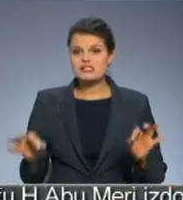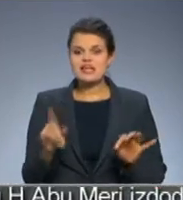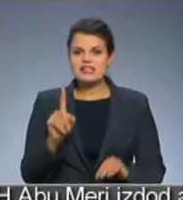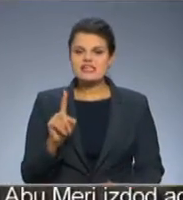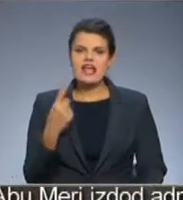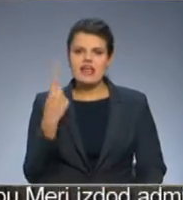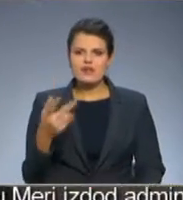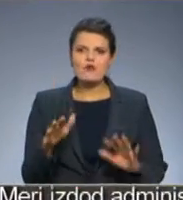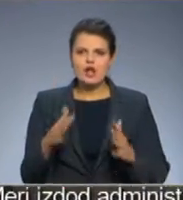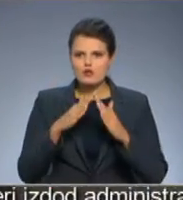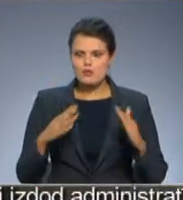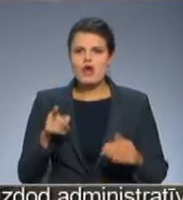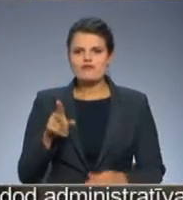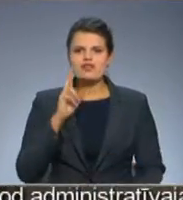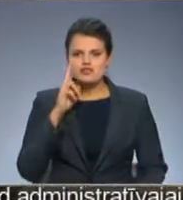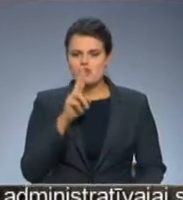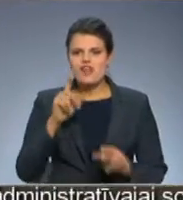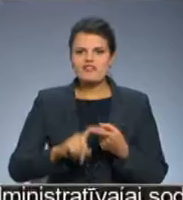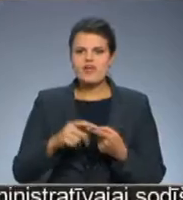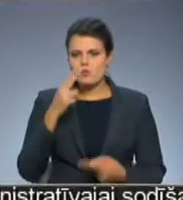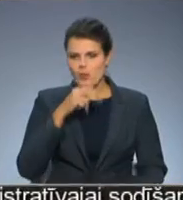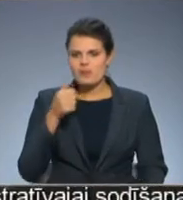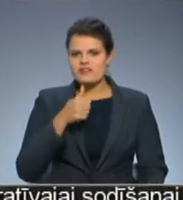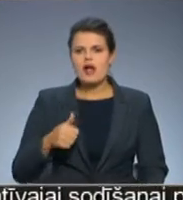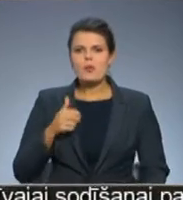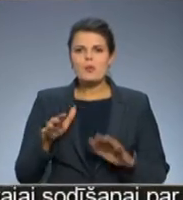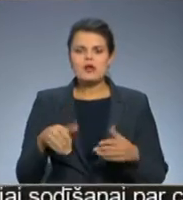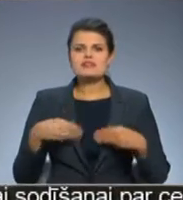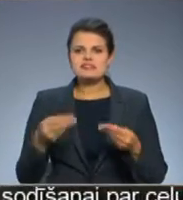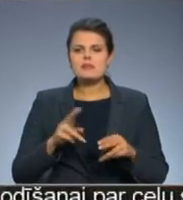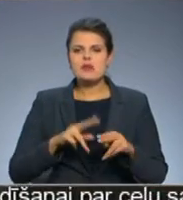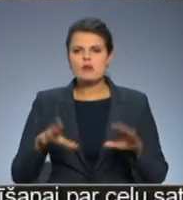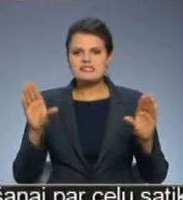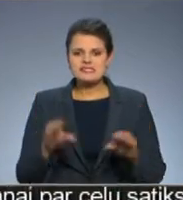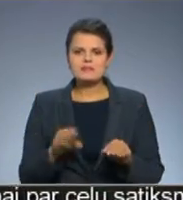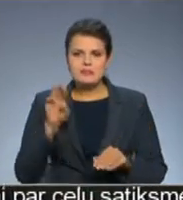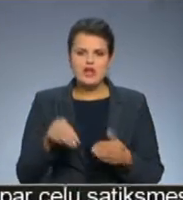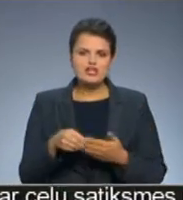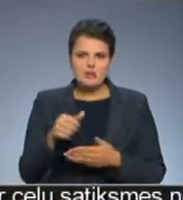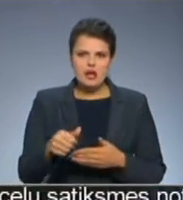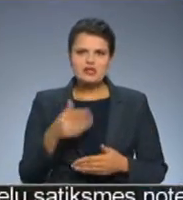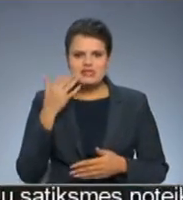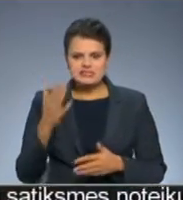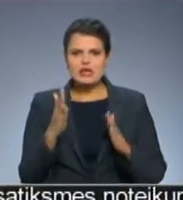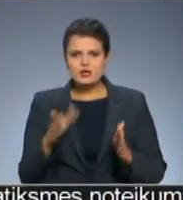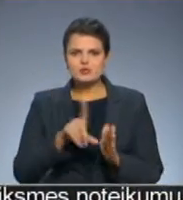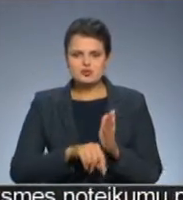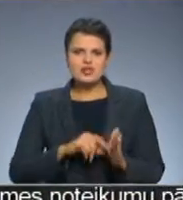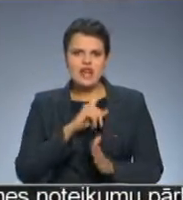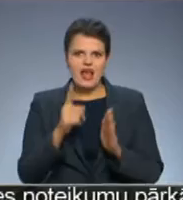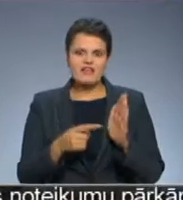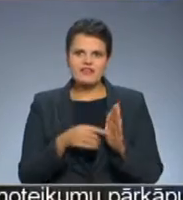vienu katlu māju. Bērziņš sola, ka neatkarība no privātā apkurses pakalpojuma sniedzēja ļaus samazināt apkurses rēķins. Ja cera, ka būs lētāk?